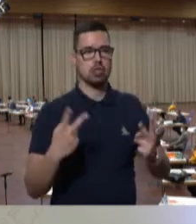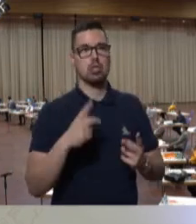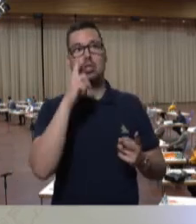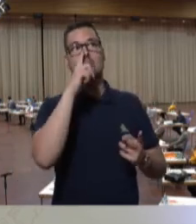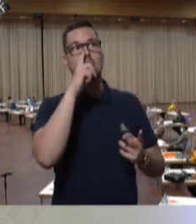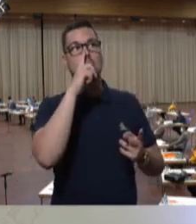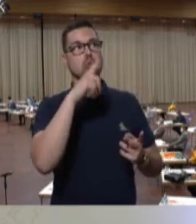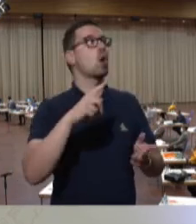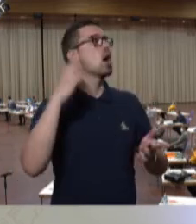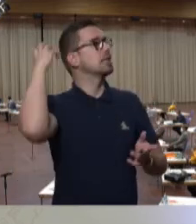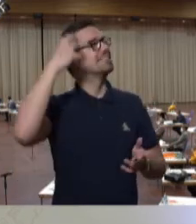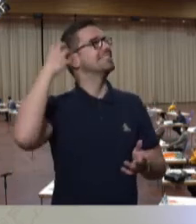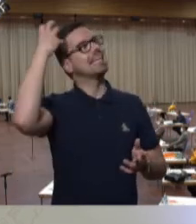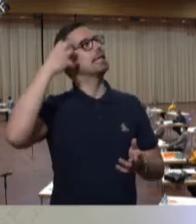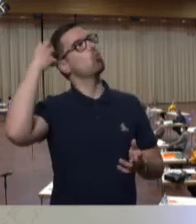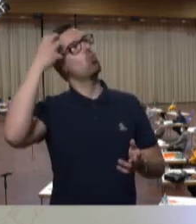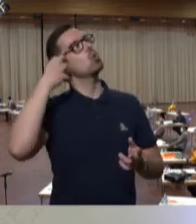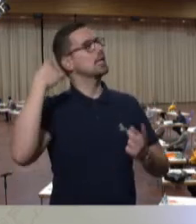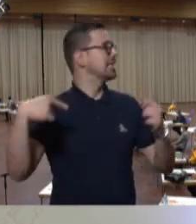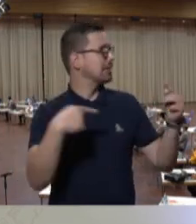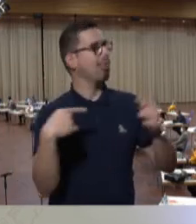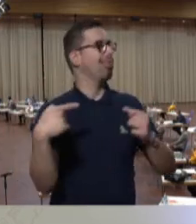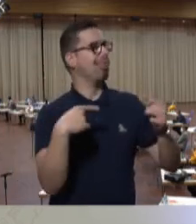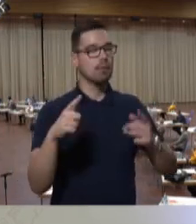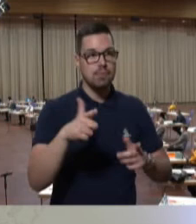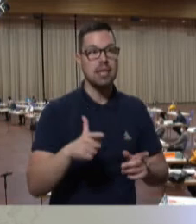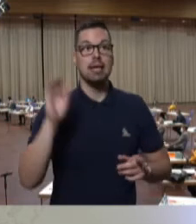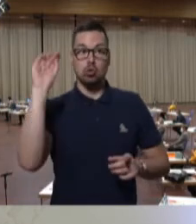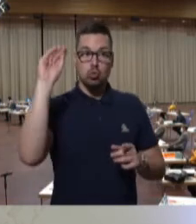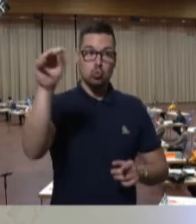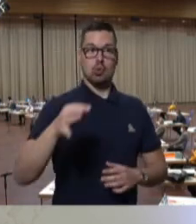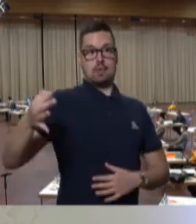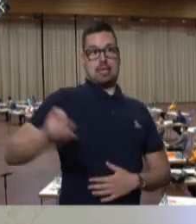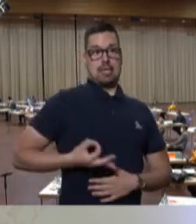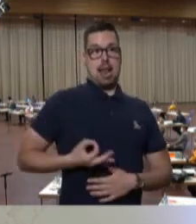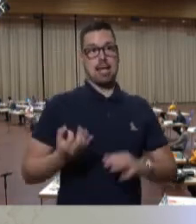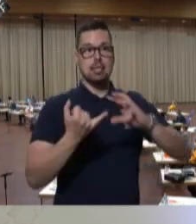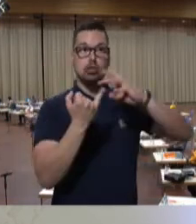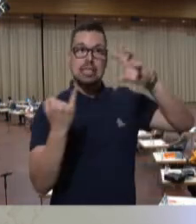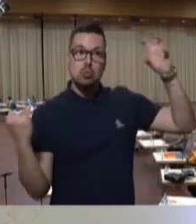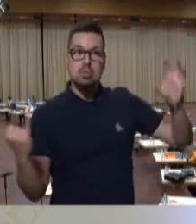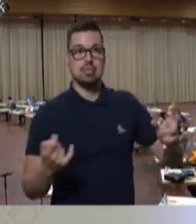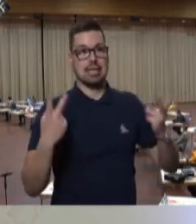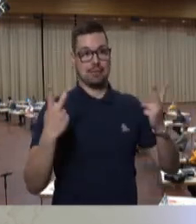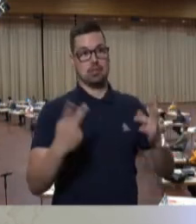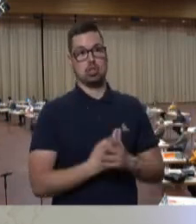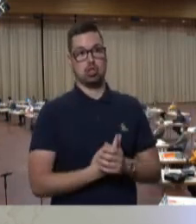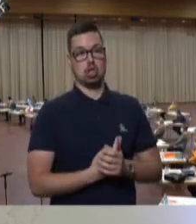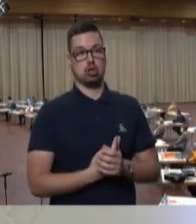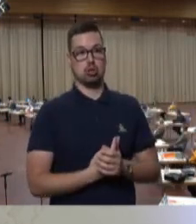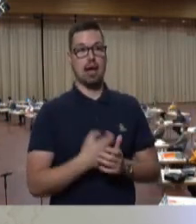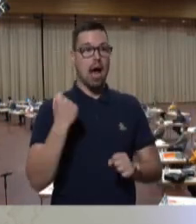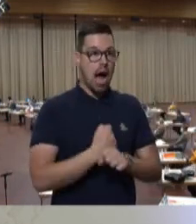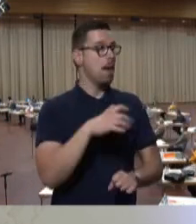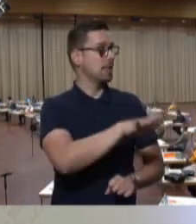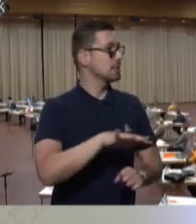nicht um theoretische Debatten. Wir kämpfen ganz konkret für eine Zukunft der saarländischen Industrie, damit tausende Arbeitsplätze das